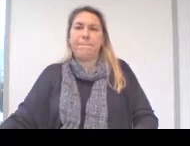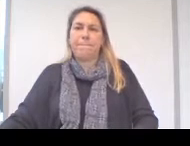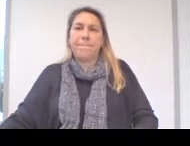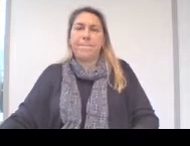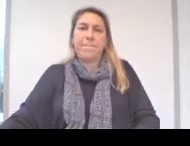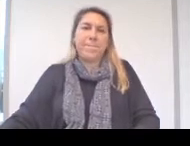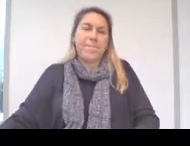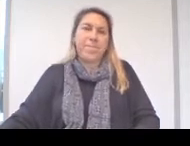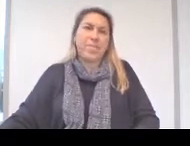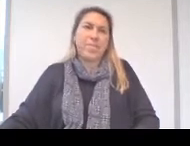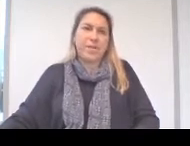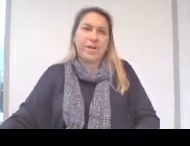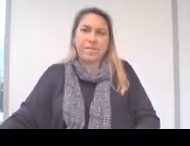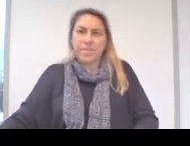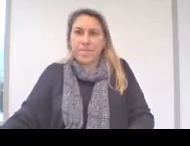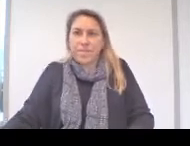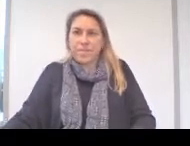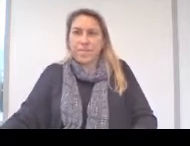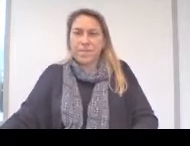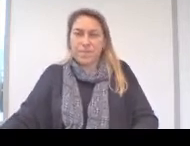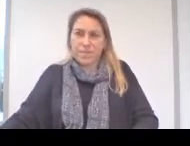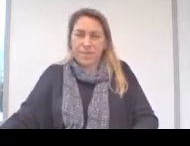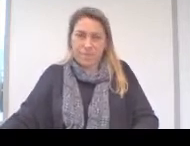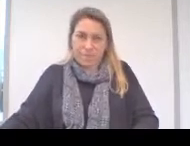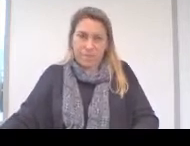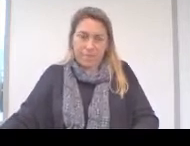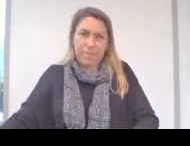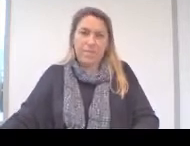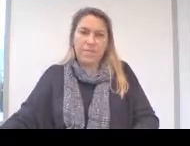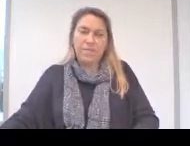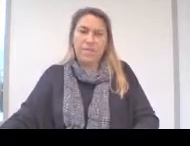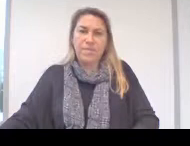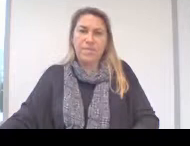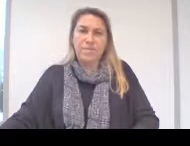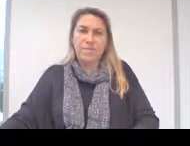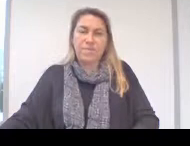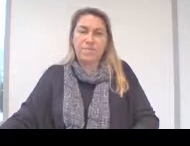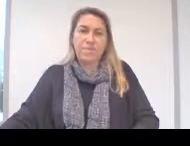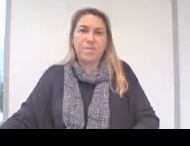ce qui fait que les salariés ensuite disposent d'une forme d'employabilité. Ils peuvent ensuite